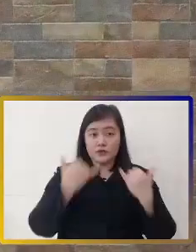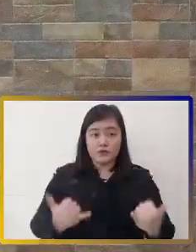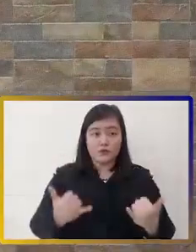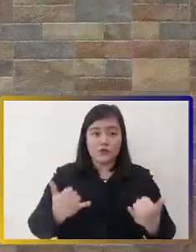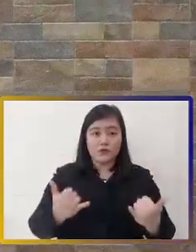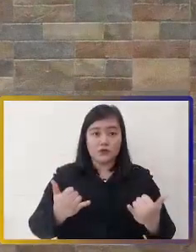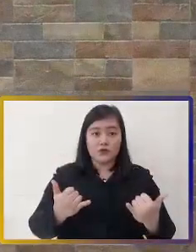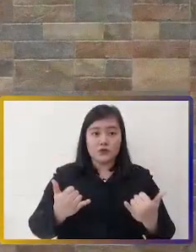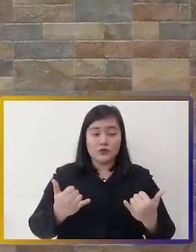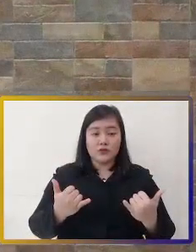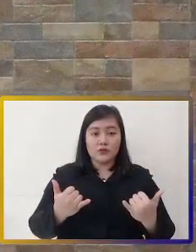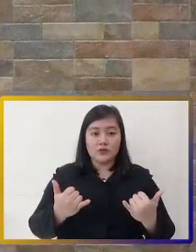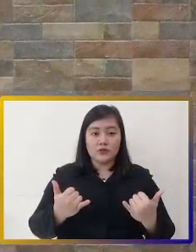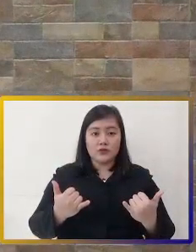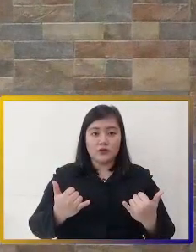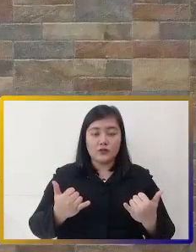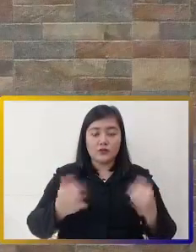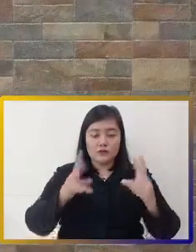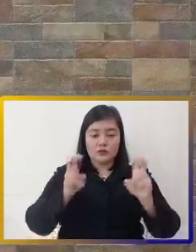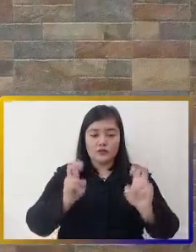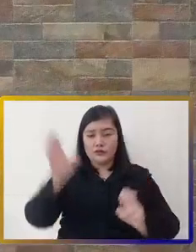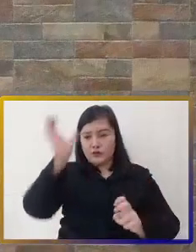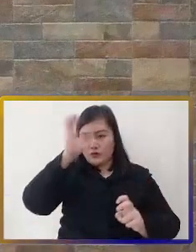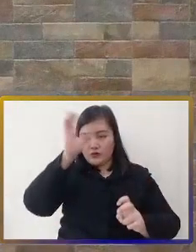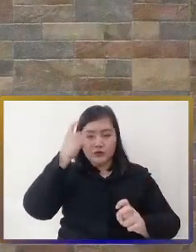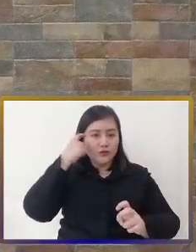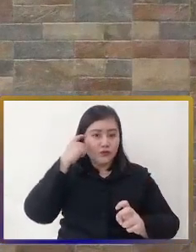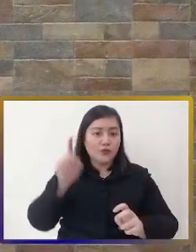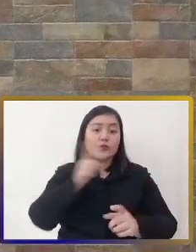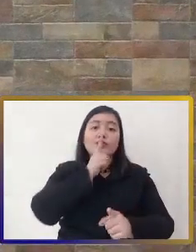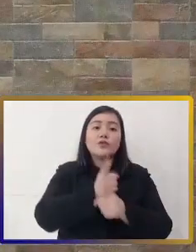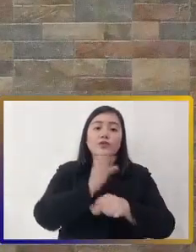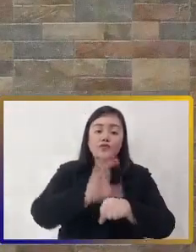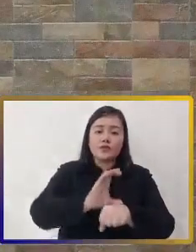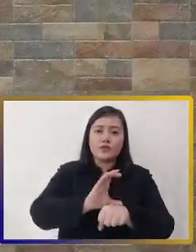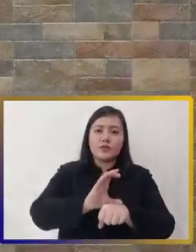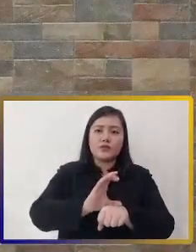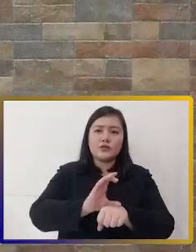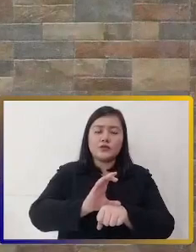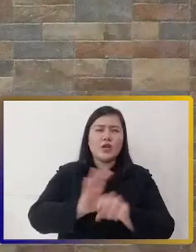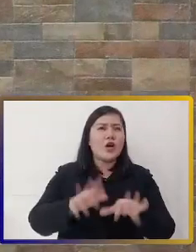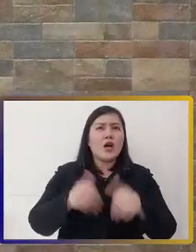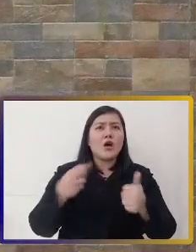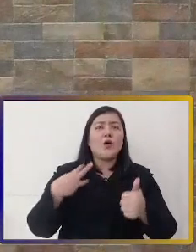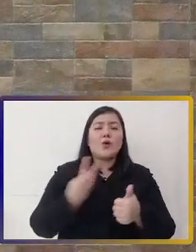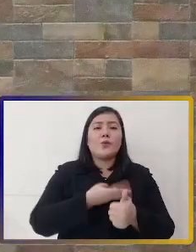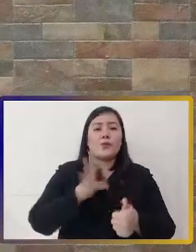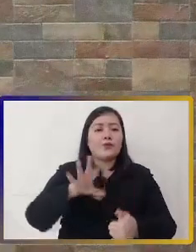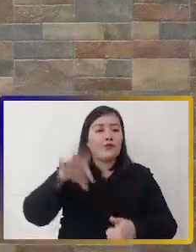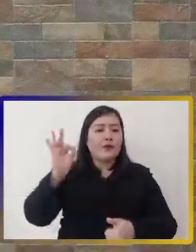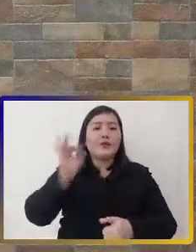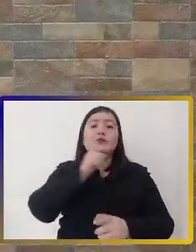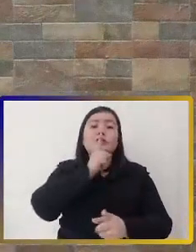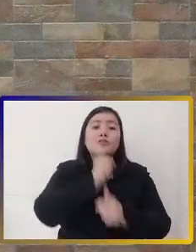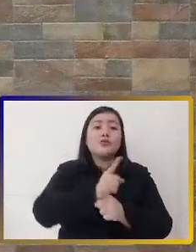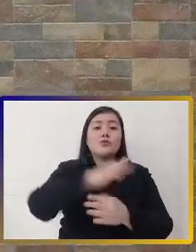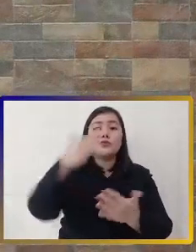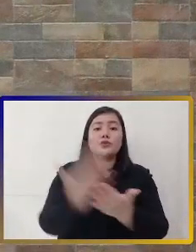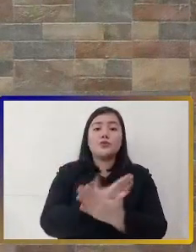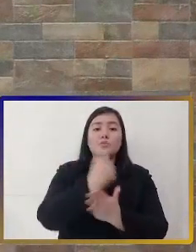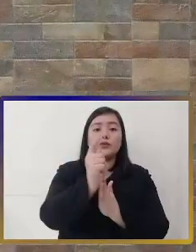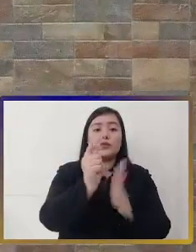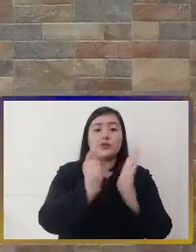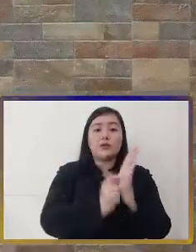search for the true church. How shall we find the New Testament church, the true New Testament church sa panahon ngayon